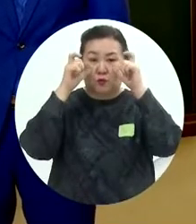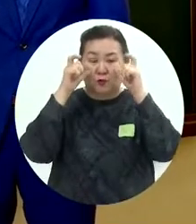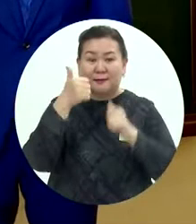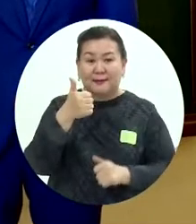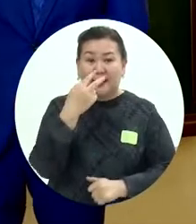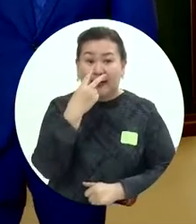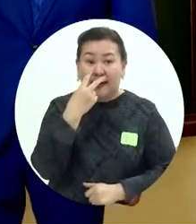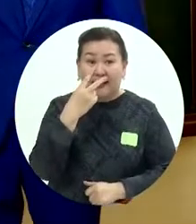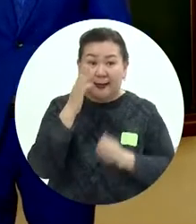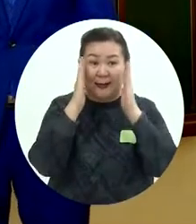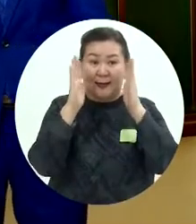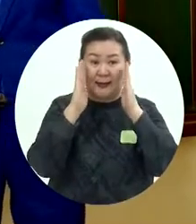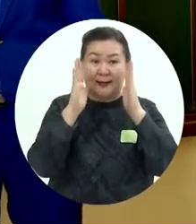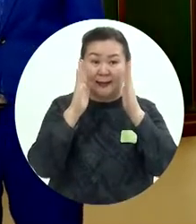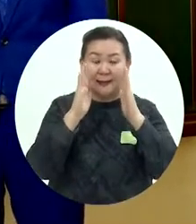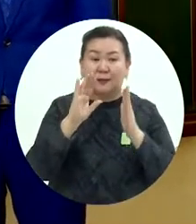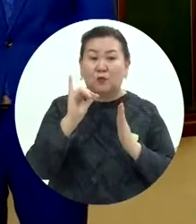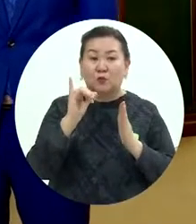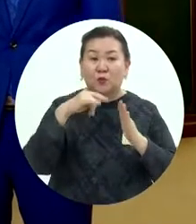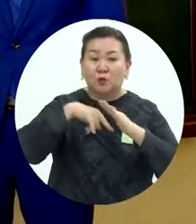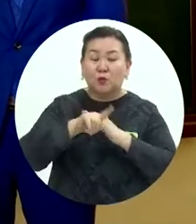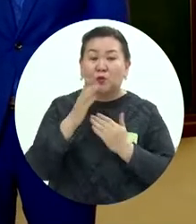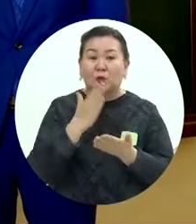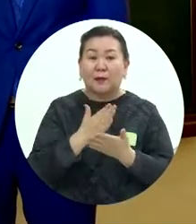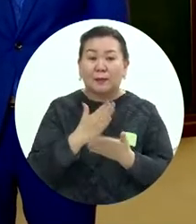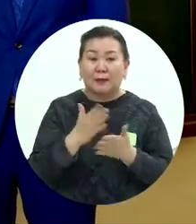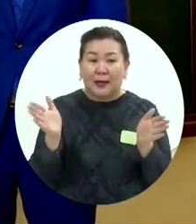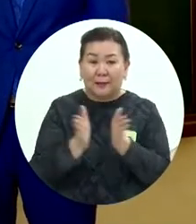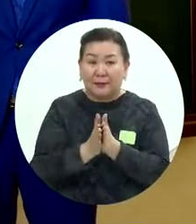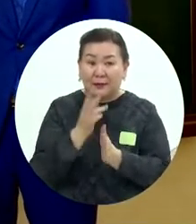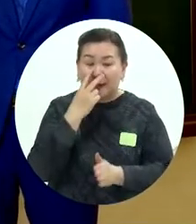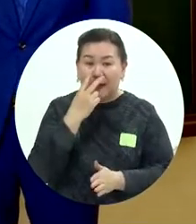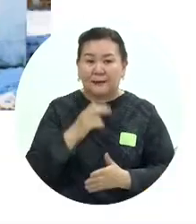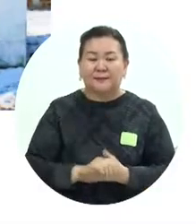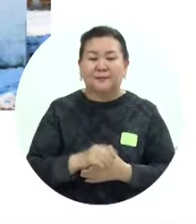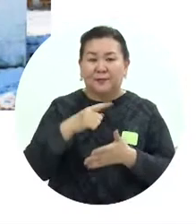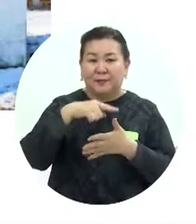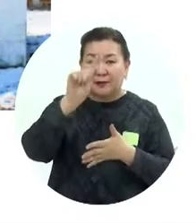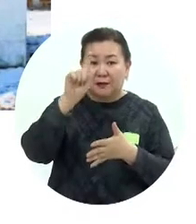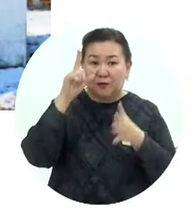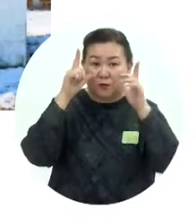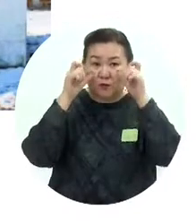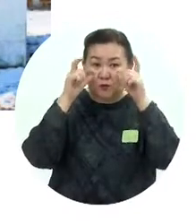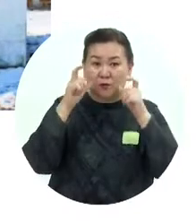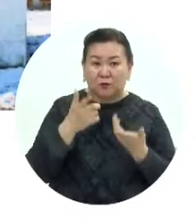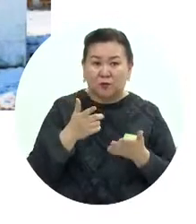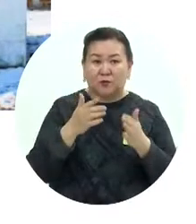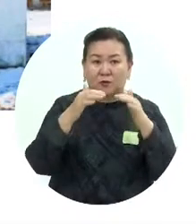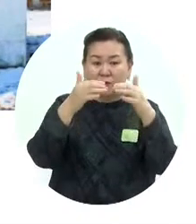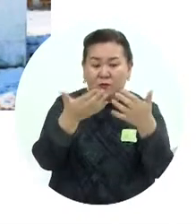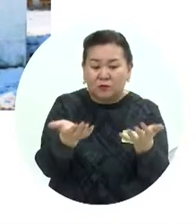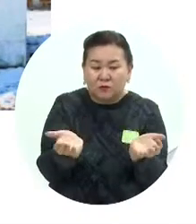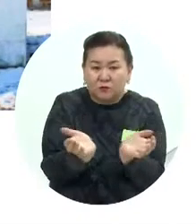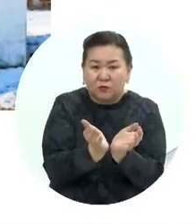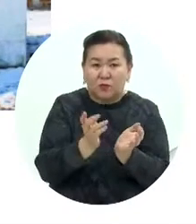анхаараарай. Эдгээр зургууд дээр юу төрлөө харуулсан байна вэ гэдгийг хамтдаа нэрлэлцгээе. За нэгдүгээрт нь бол цэвдгийн довцог